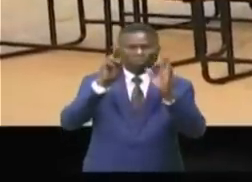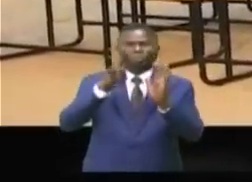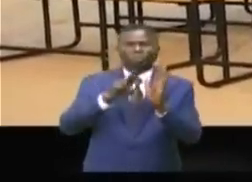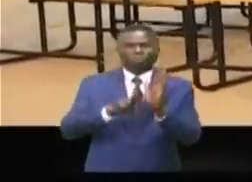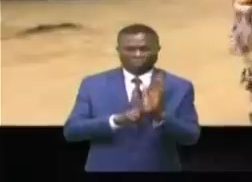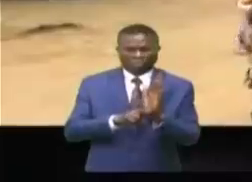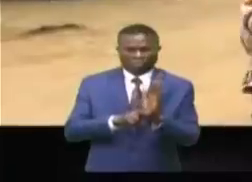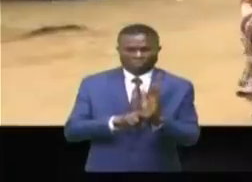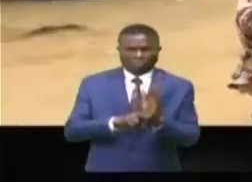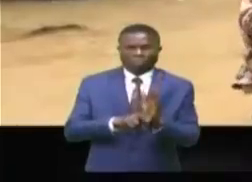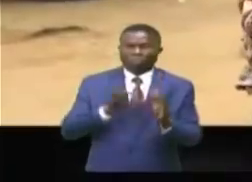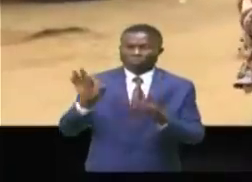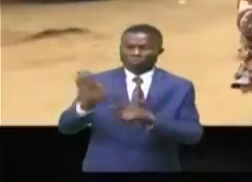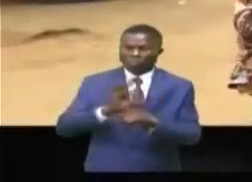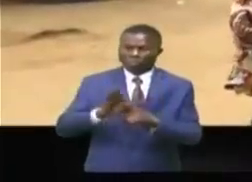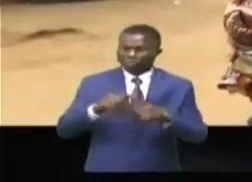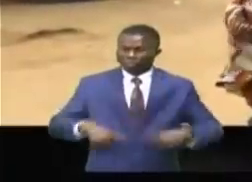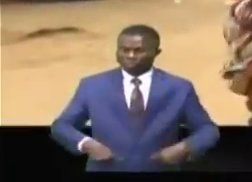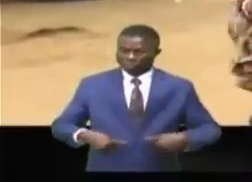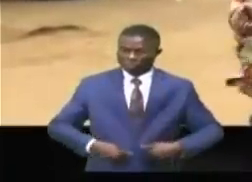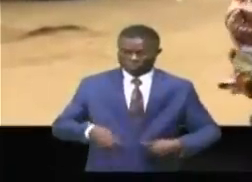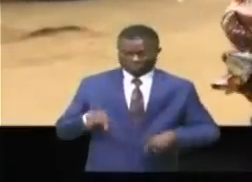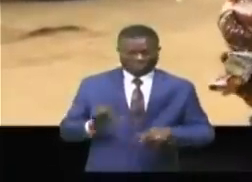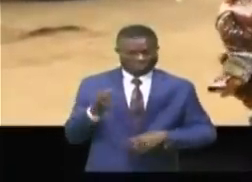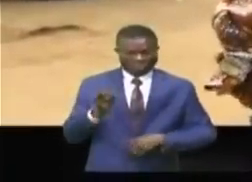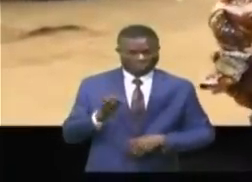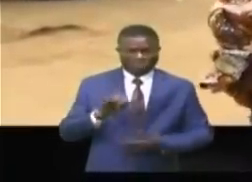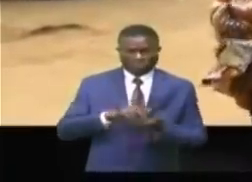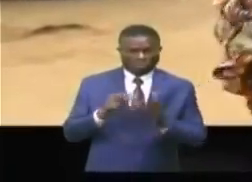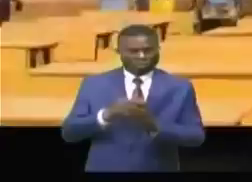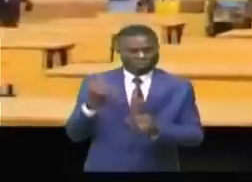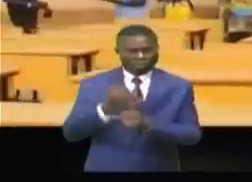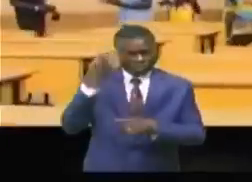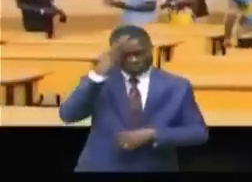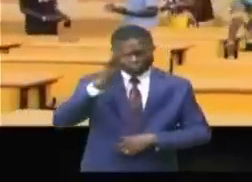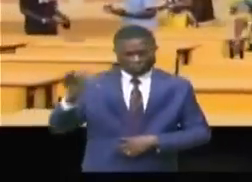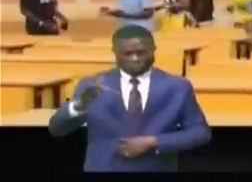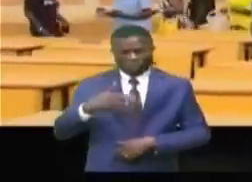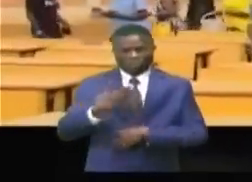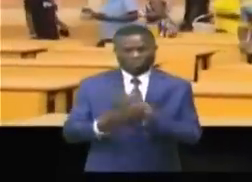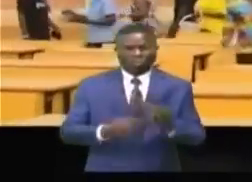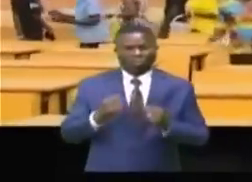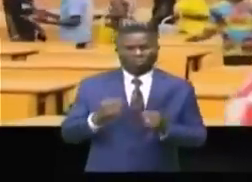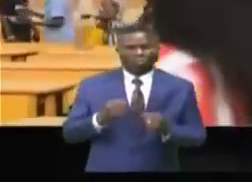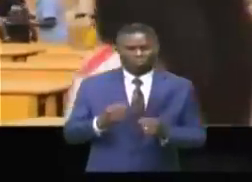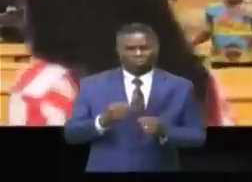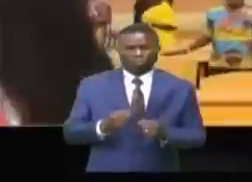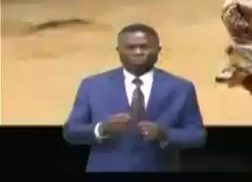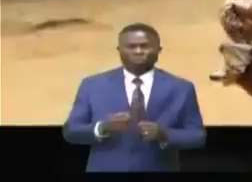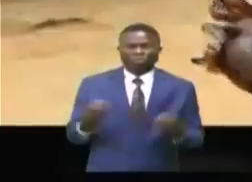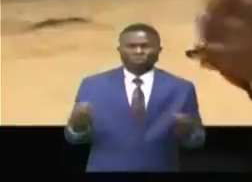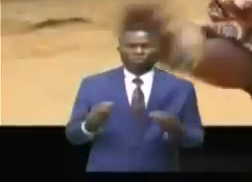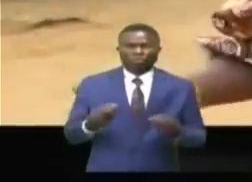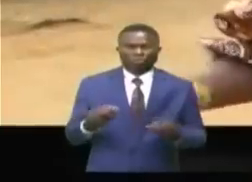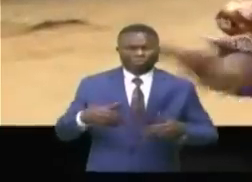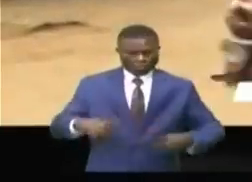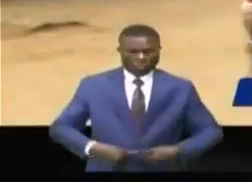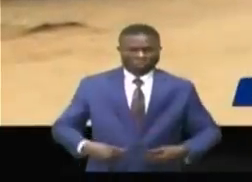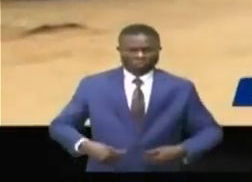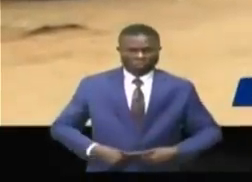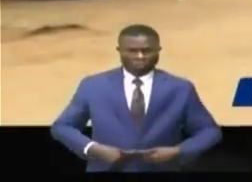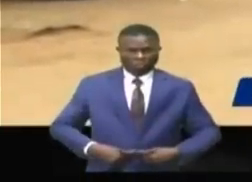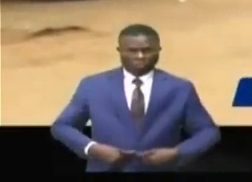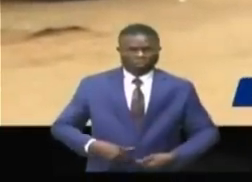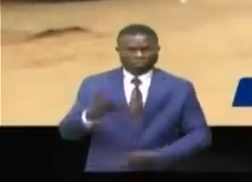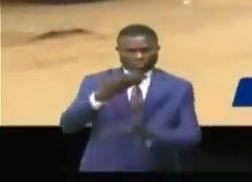Tant que nous ne formons pas la jeunesse, nous faisons un travail vain. Et nous avons ce devoir-là de pouvoir faire en sorte que la jeunesse qui va